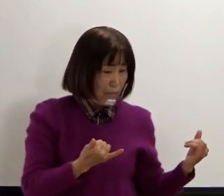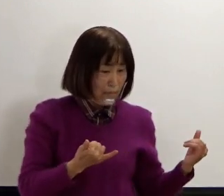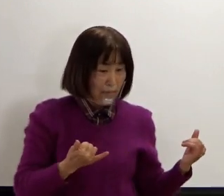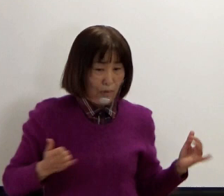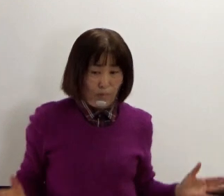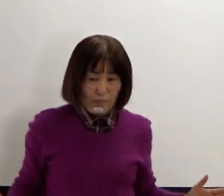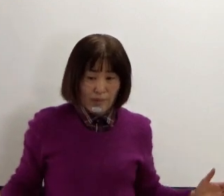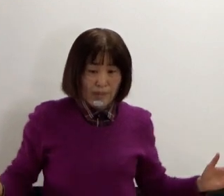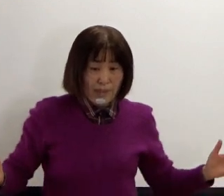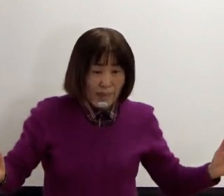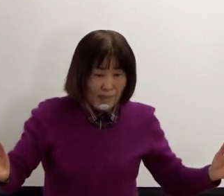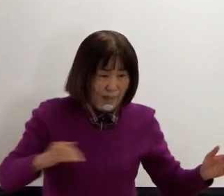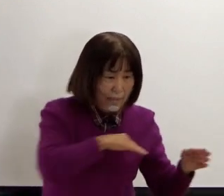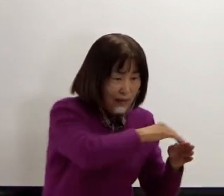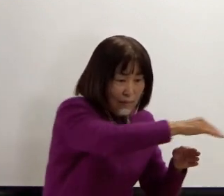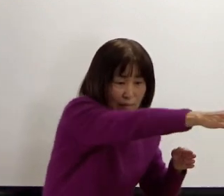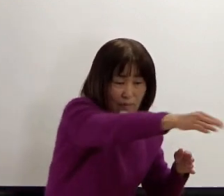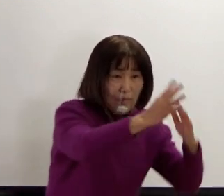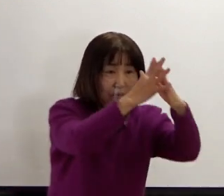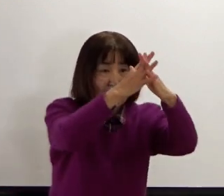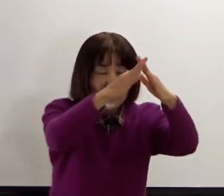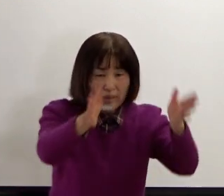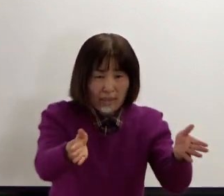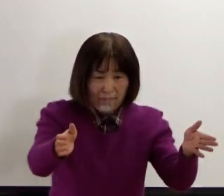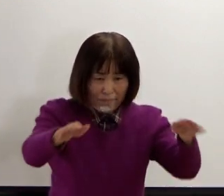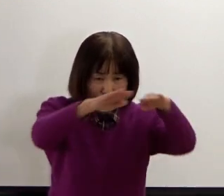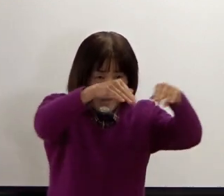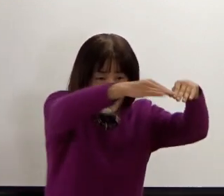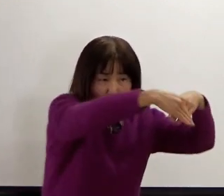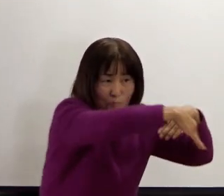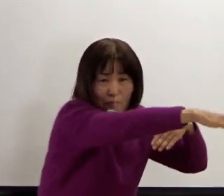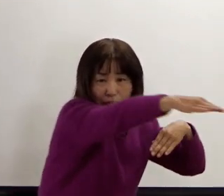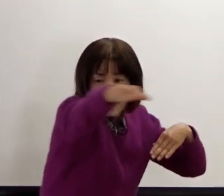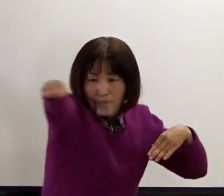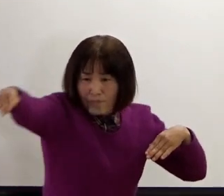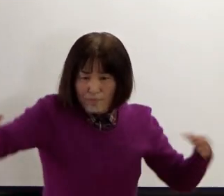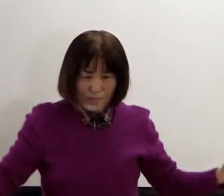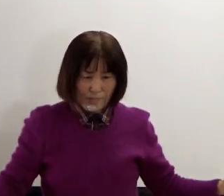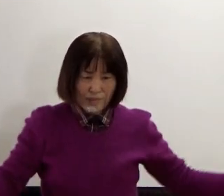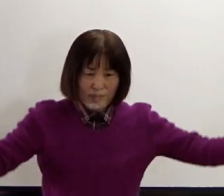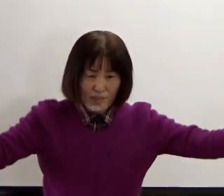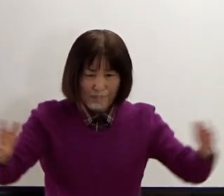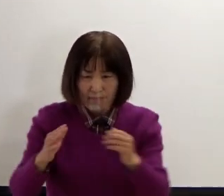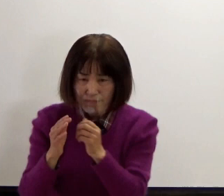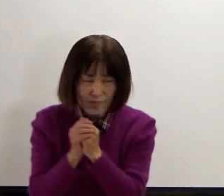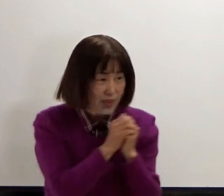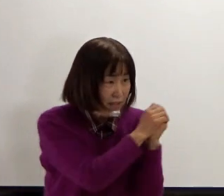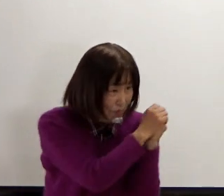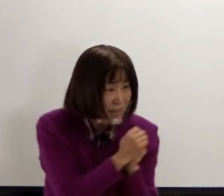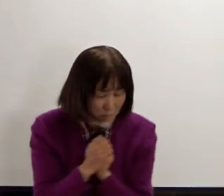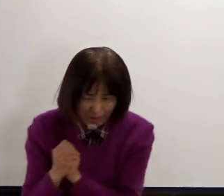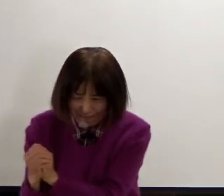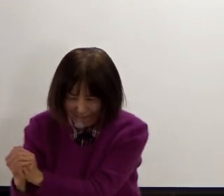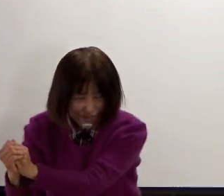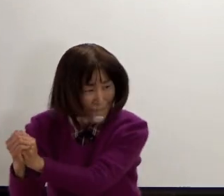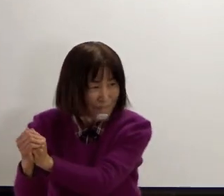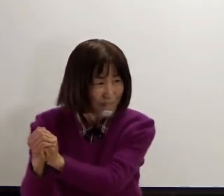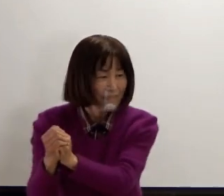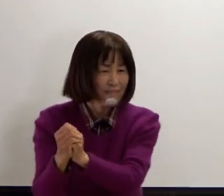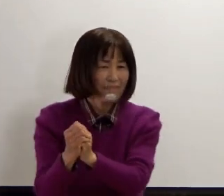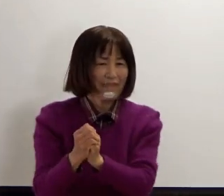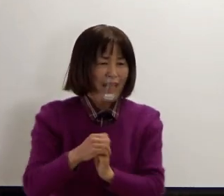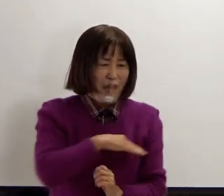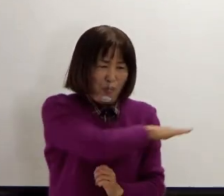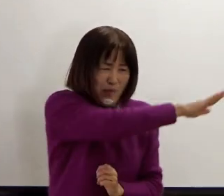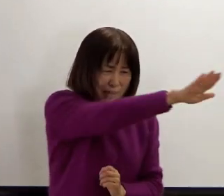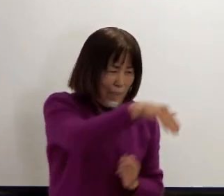外で祈っていたと、香を焚く時には人々がその祭壇の周りに取り囲んでお祈りをする。